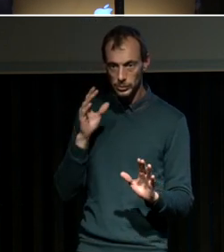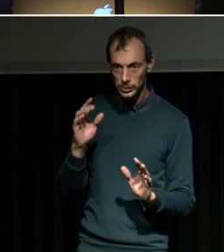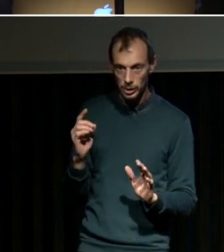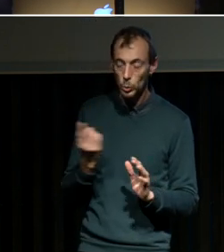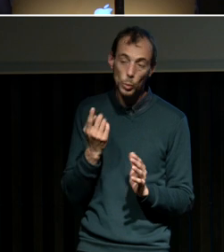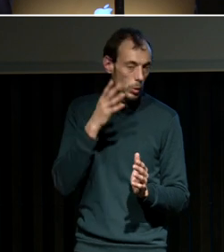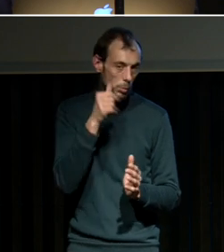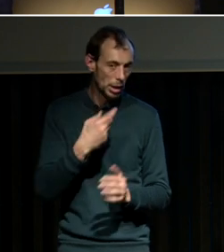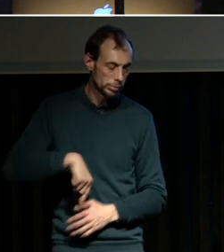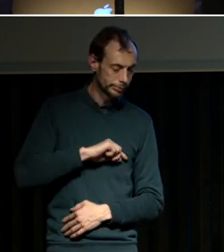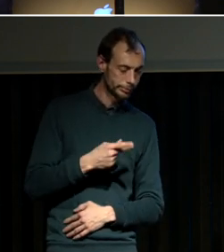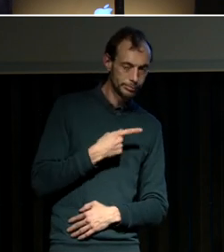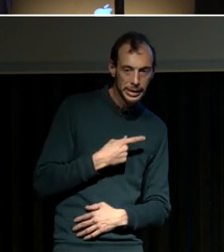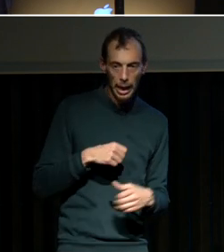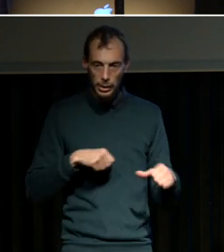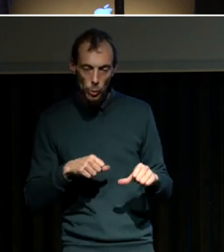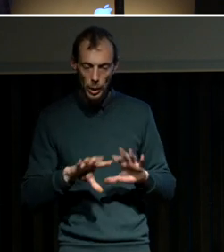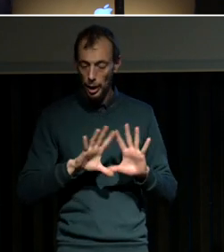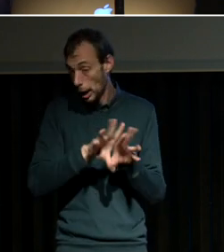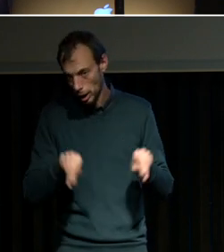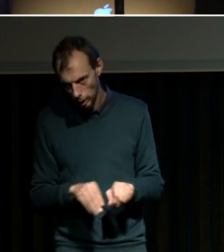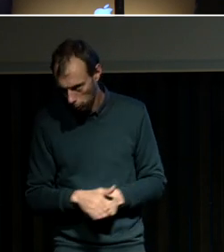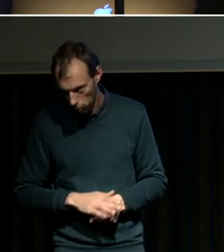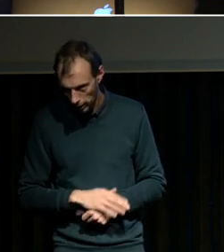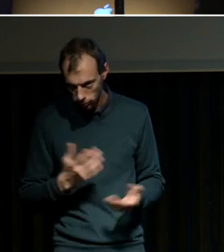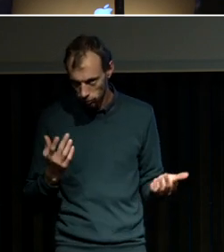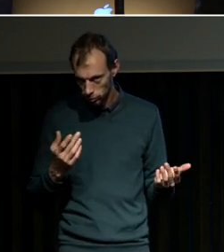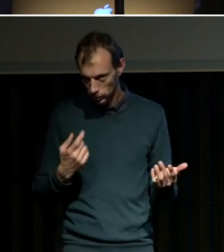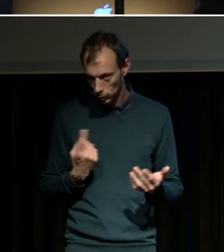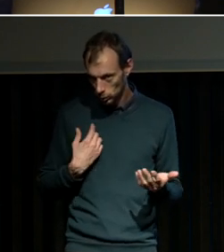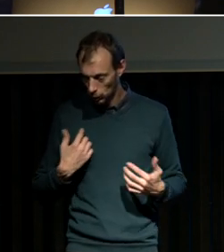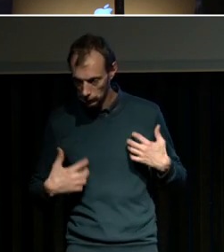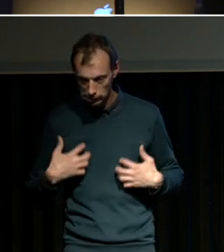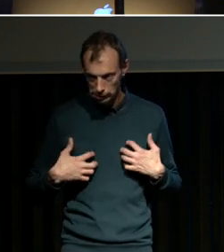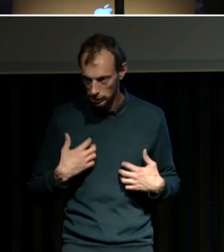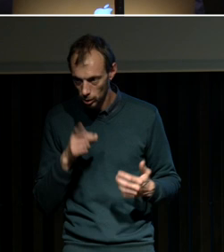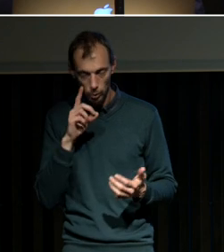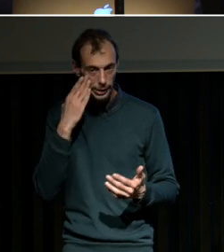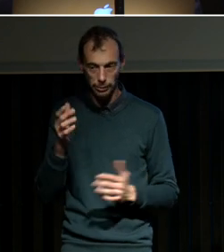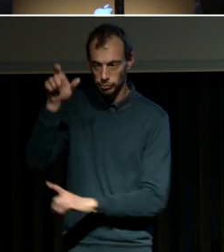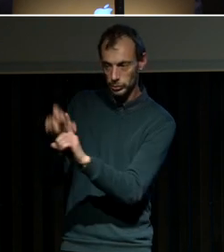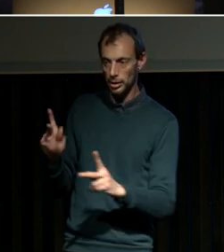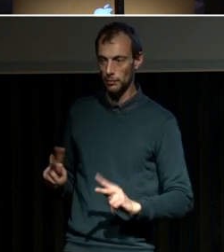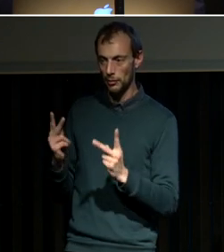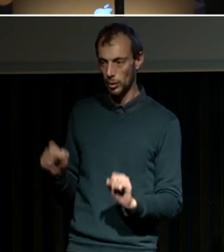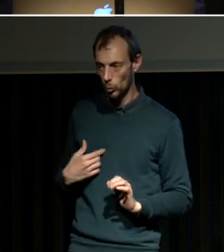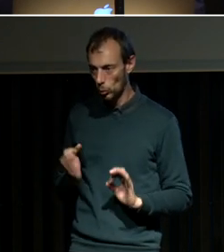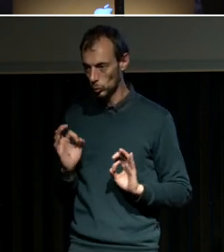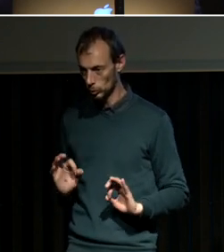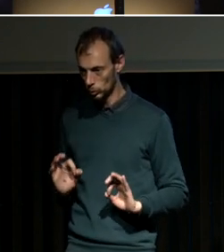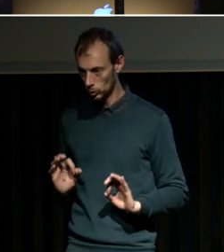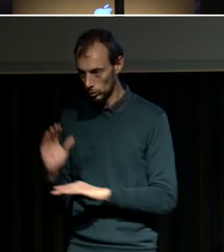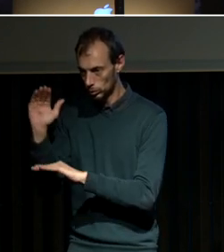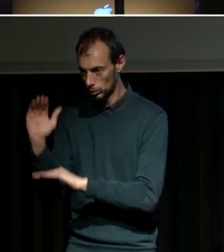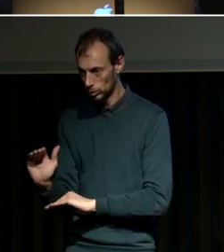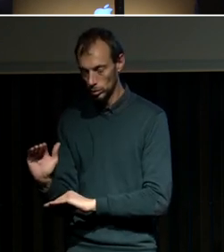les chirurgiens et les équipes, parce qu'on n'a pas le droit de se trouer quand on fait une greffe donneur vivant. Donc c'est toujours du stress. Il ne faut pas que le